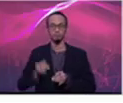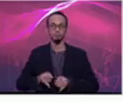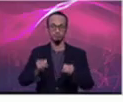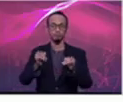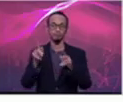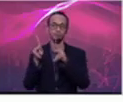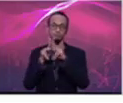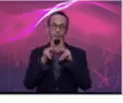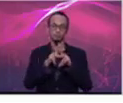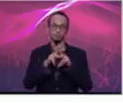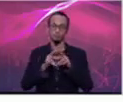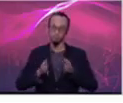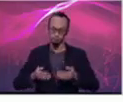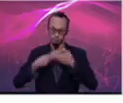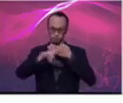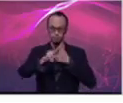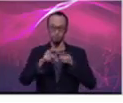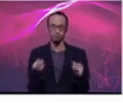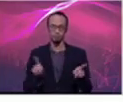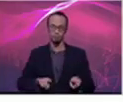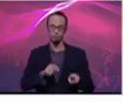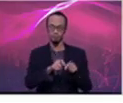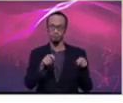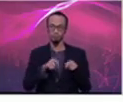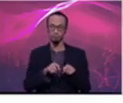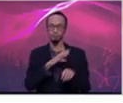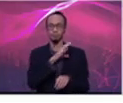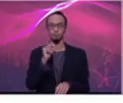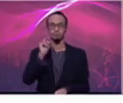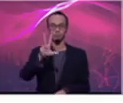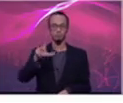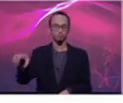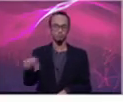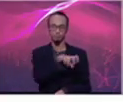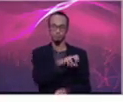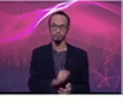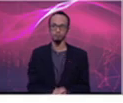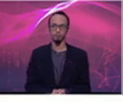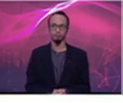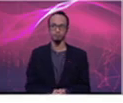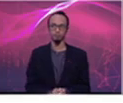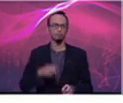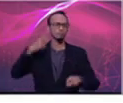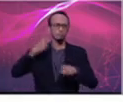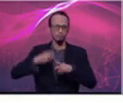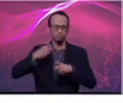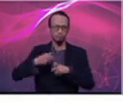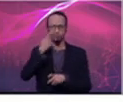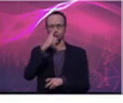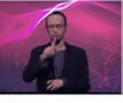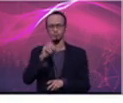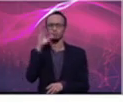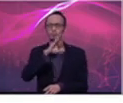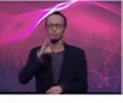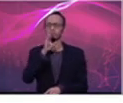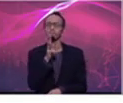digerahkan ke lokasi kejadian bersama tiga buah jentera kesan dia untuk mendapatkan